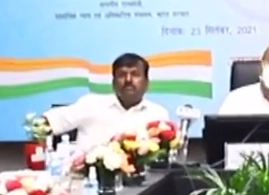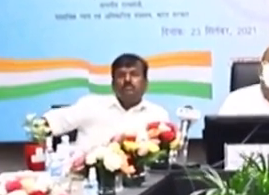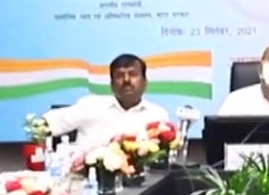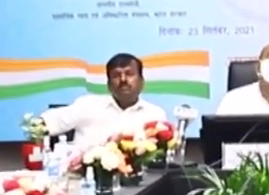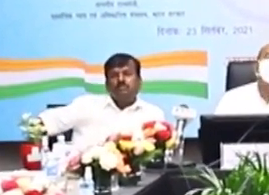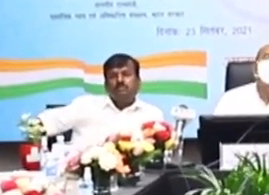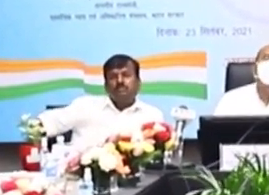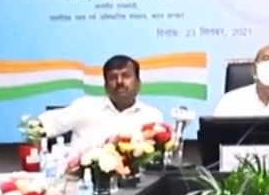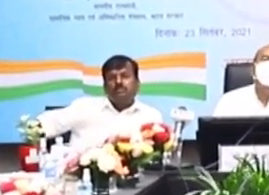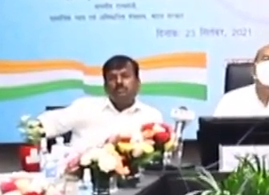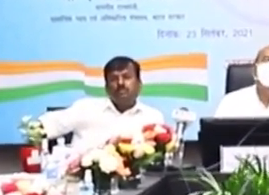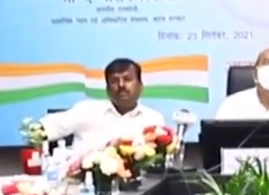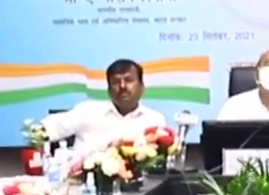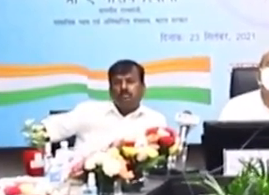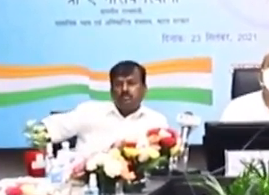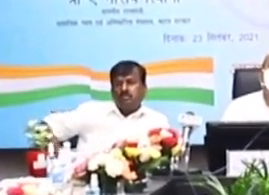उपयोगी साबित हो रहे हैं?